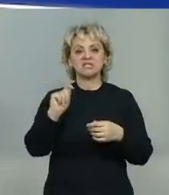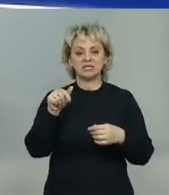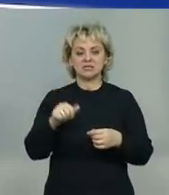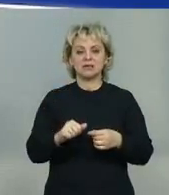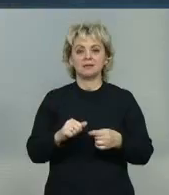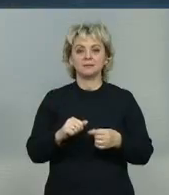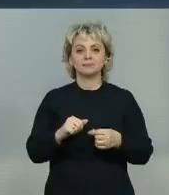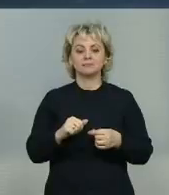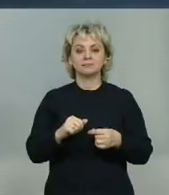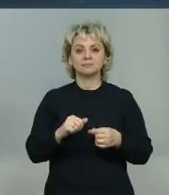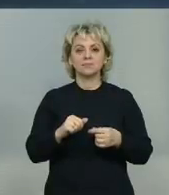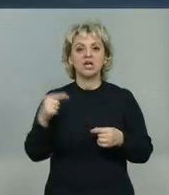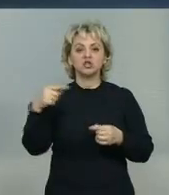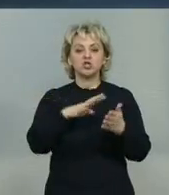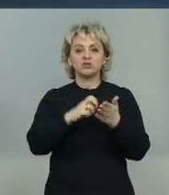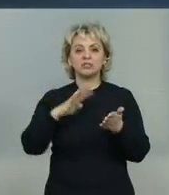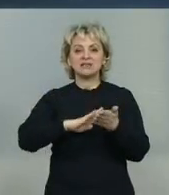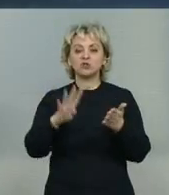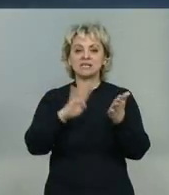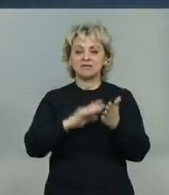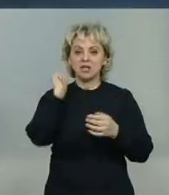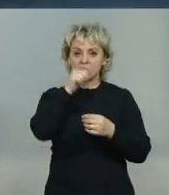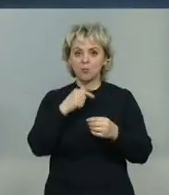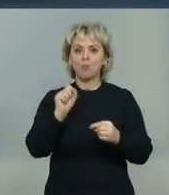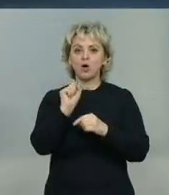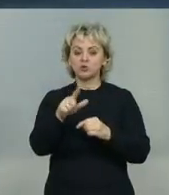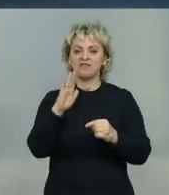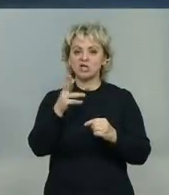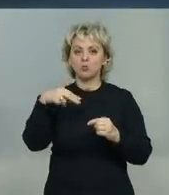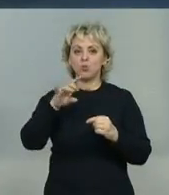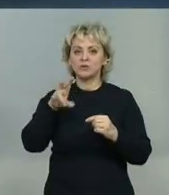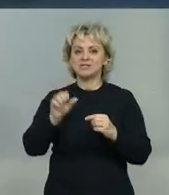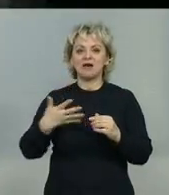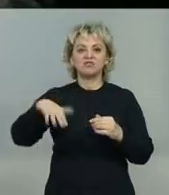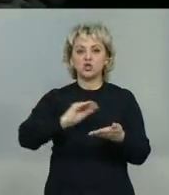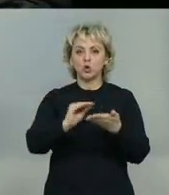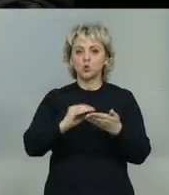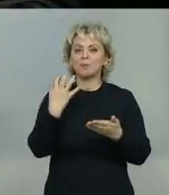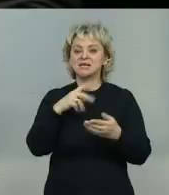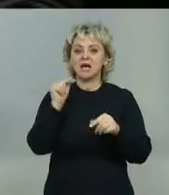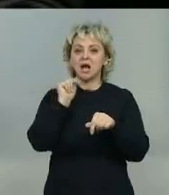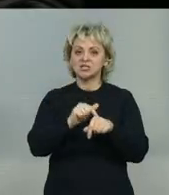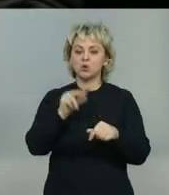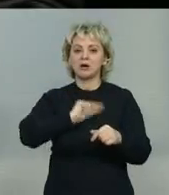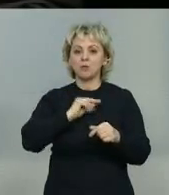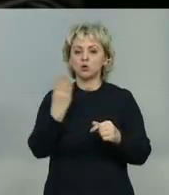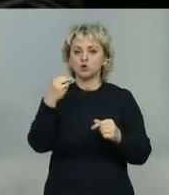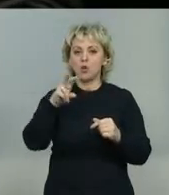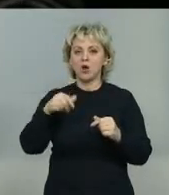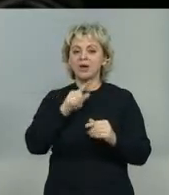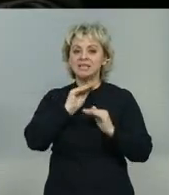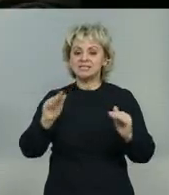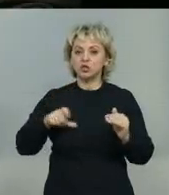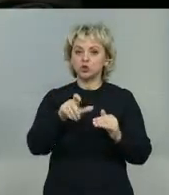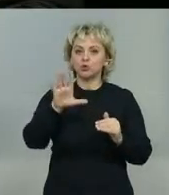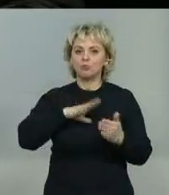воскресенье. В 1999 году по поручению Владимира Путина все рукописи и материалы, касающиеся работы Шолохова над Тихим